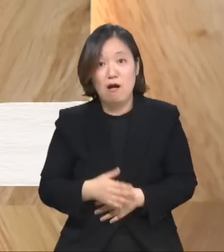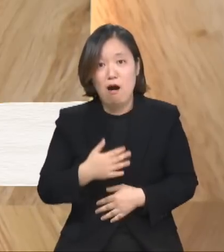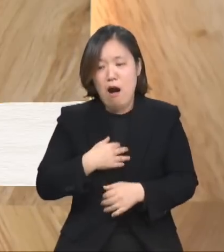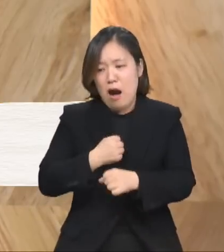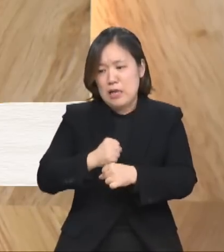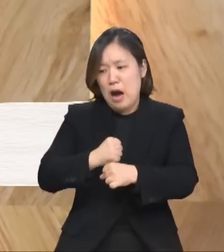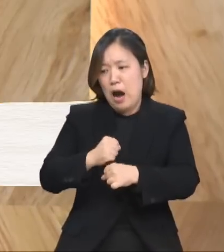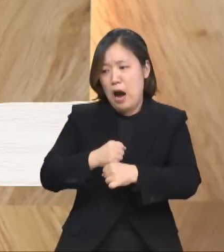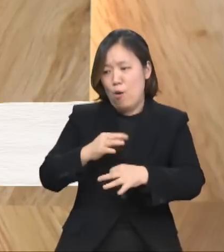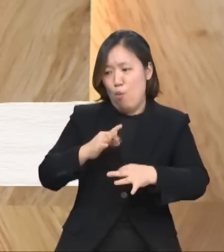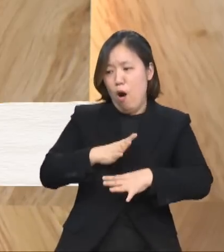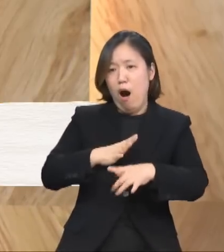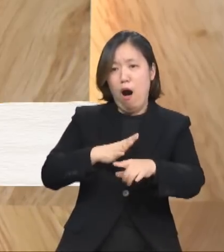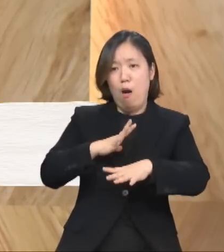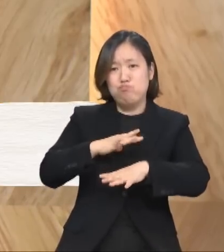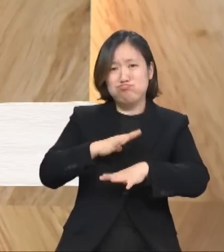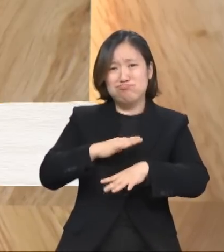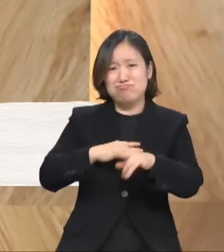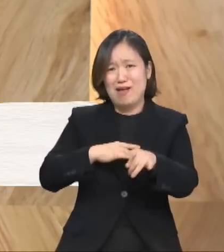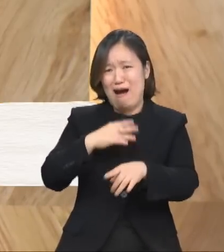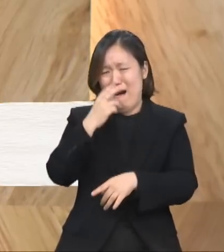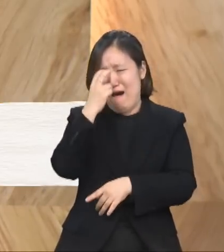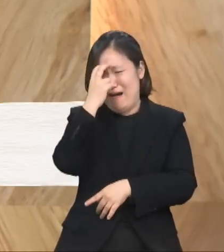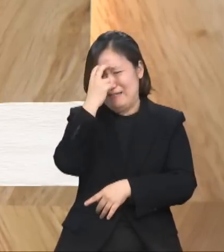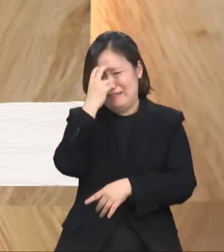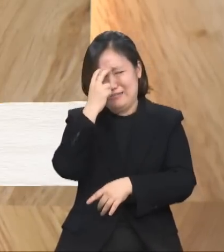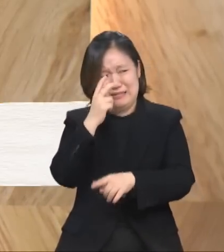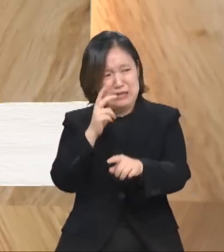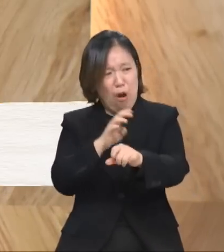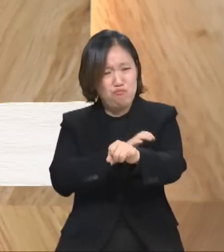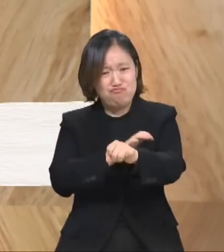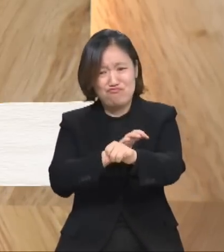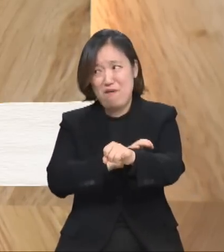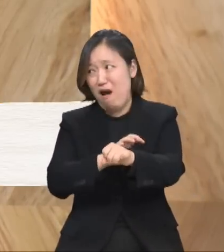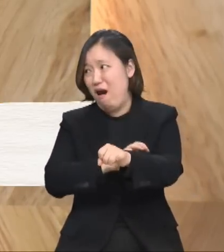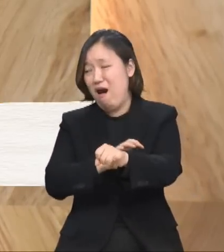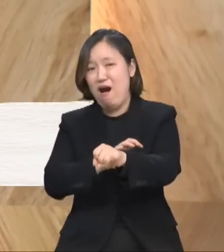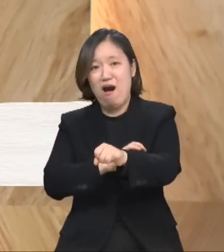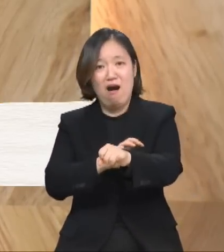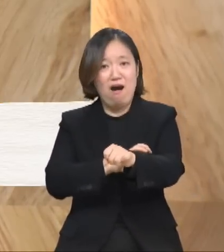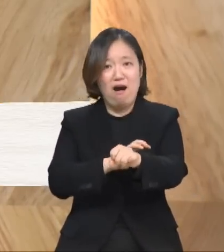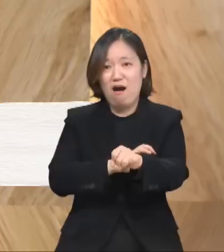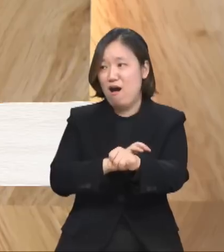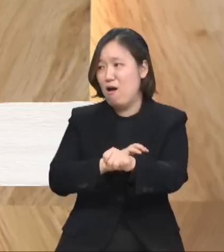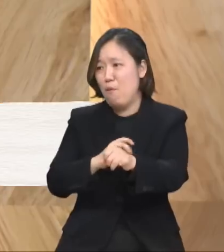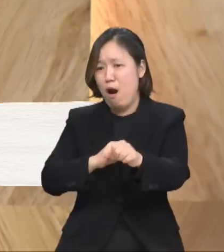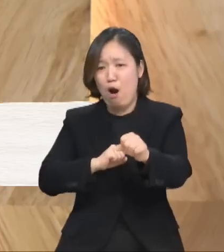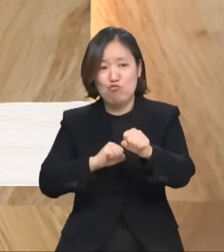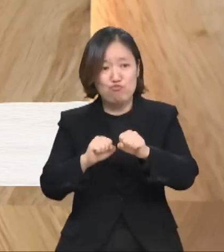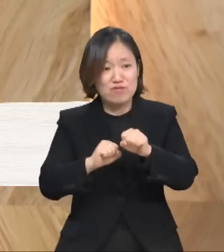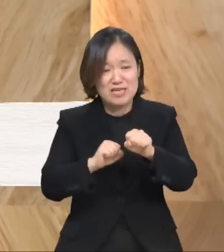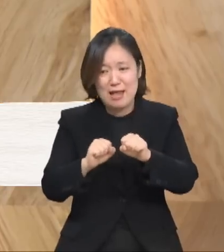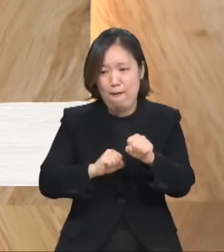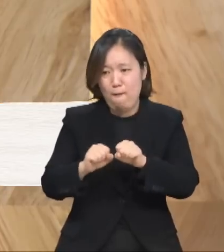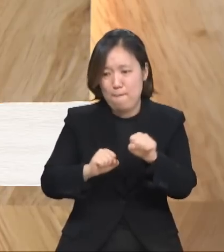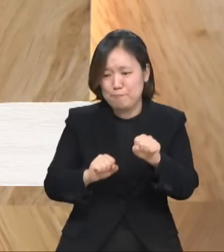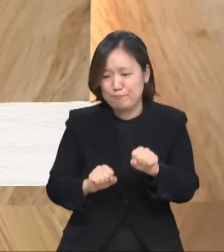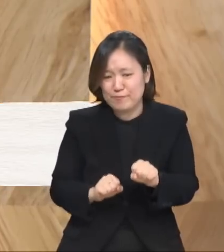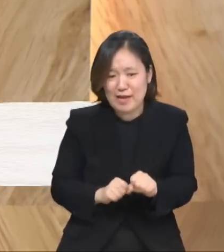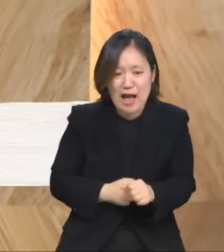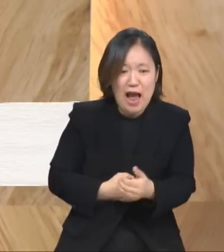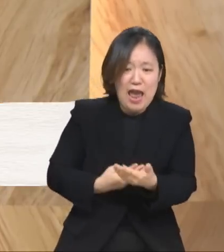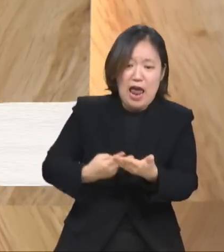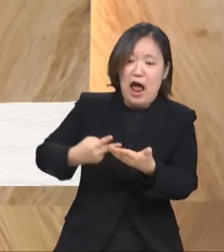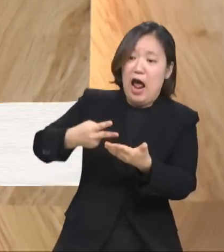당황한 나머지 제가 미간을 찡그리며 불편한 기색을 보이고 움직이기를 시도하였습니다